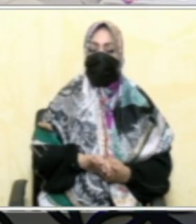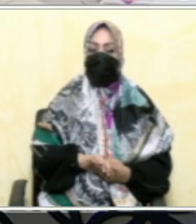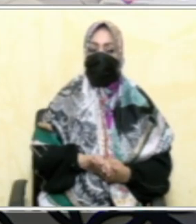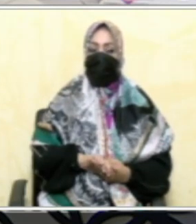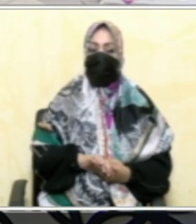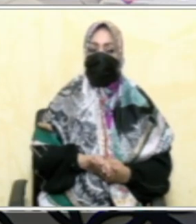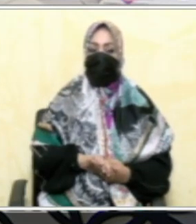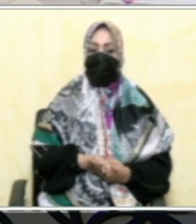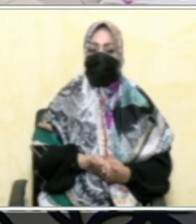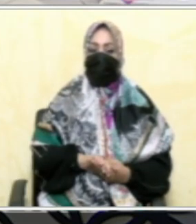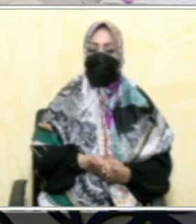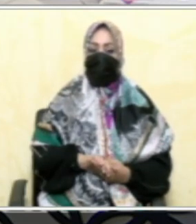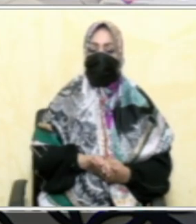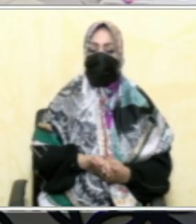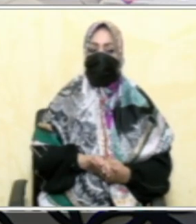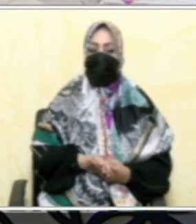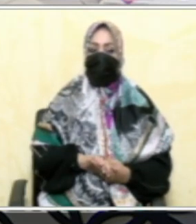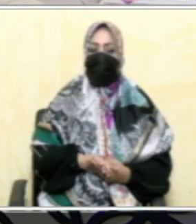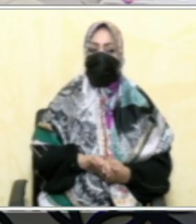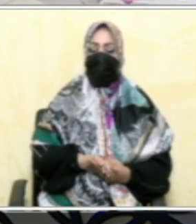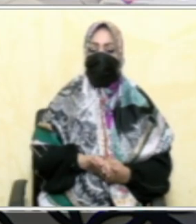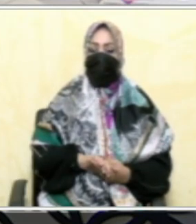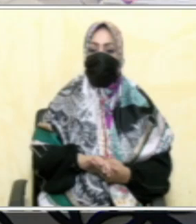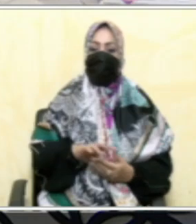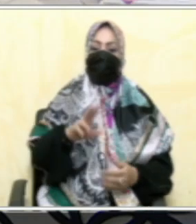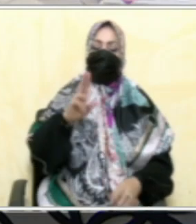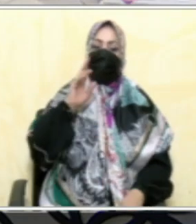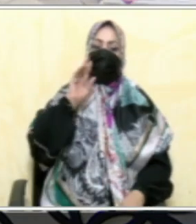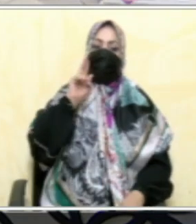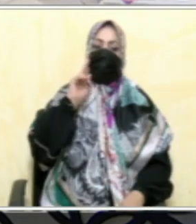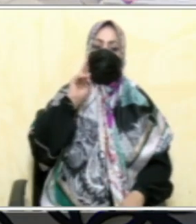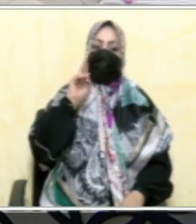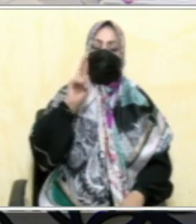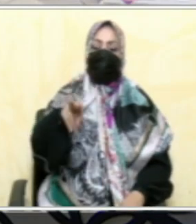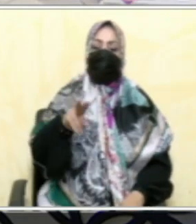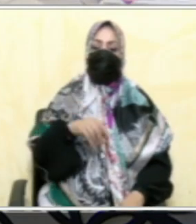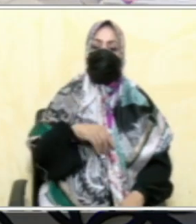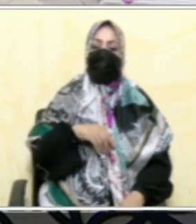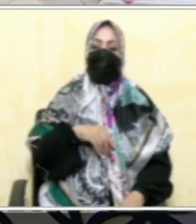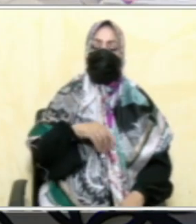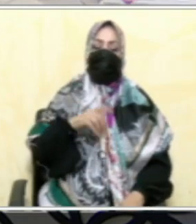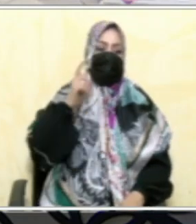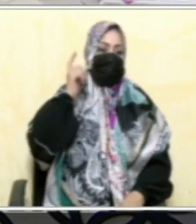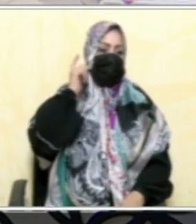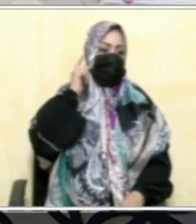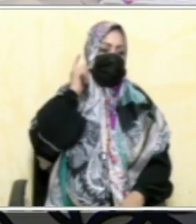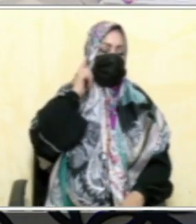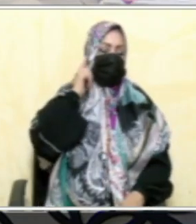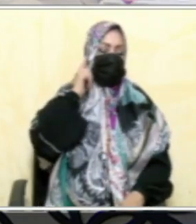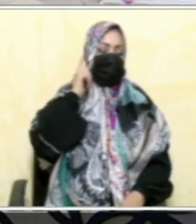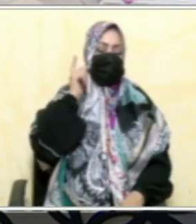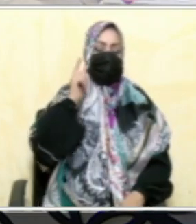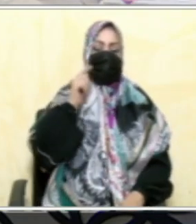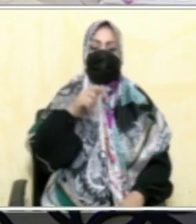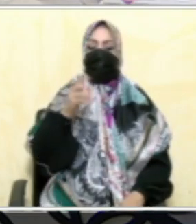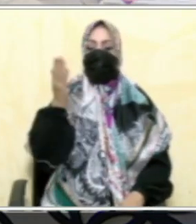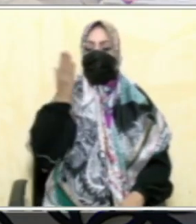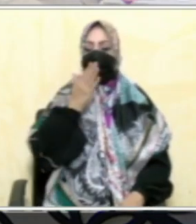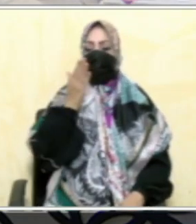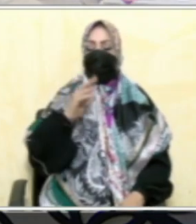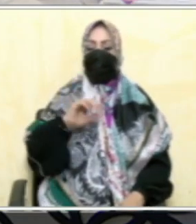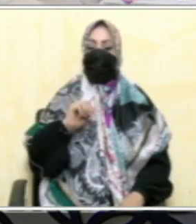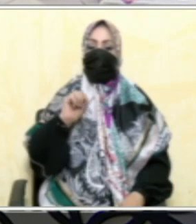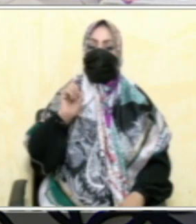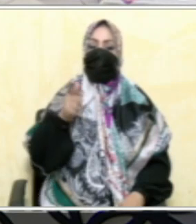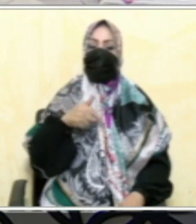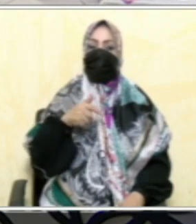في الكبيرة. لا شك. لا شك في ذلك، والحمد لله رب العالمين. أنا أتكلم عن الناس من دخلت عليه من يقول لا